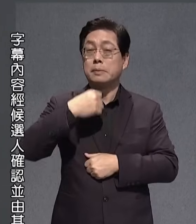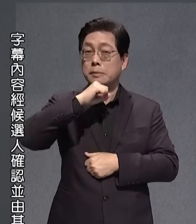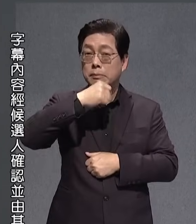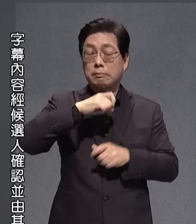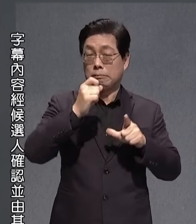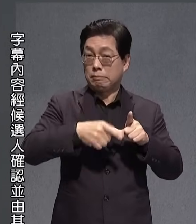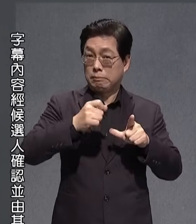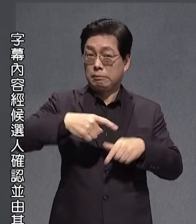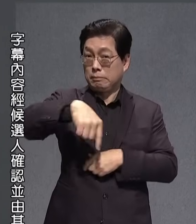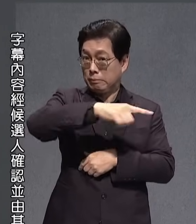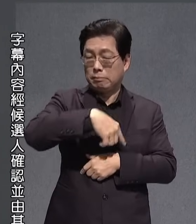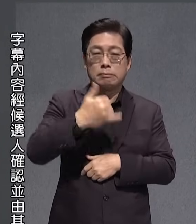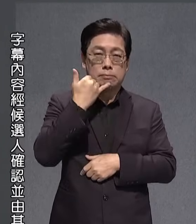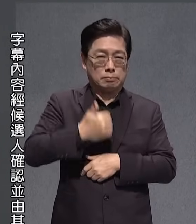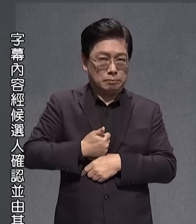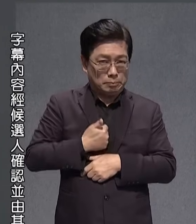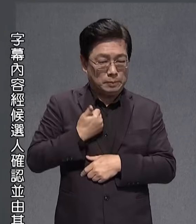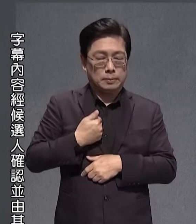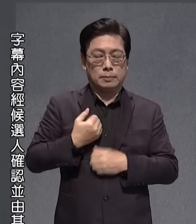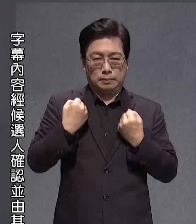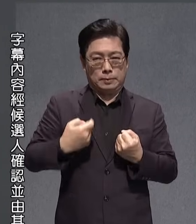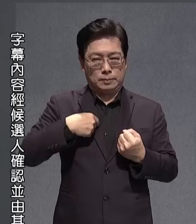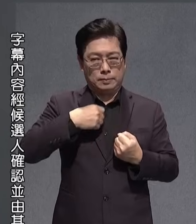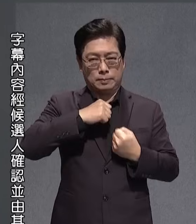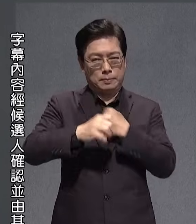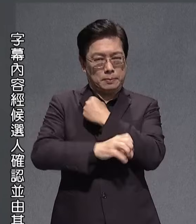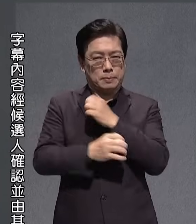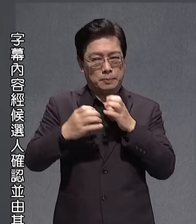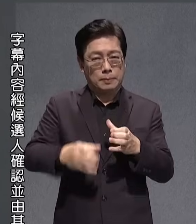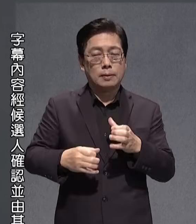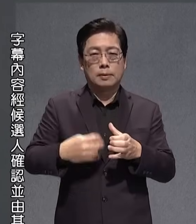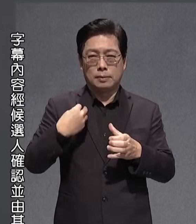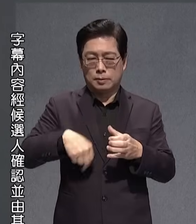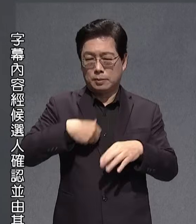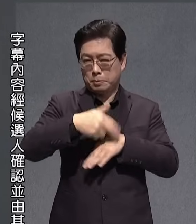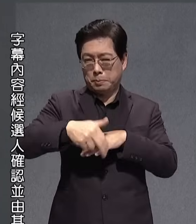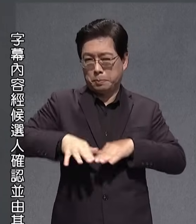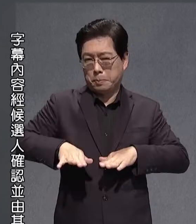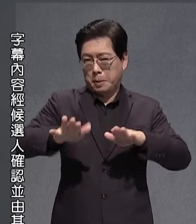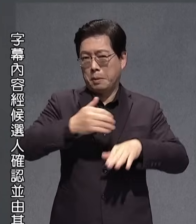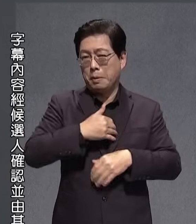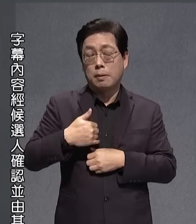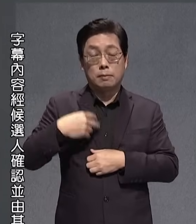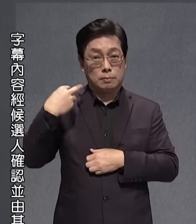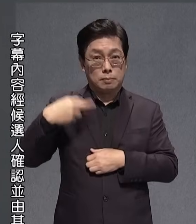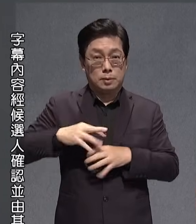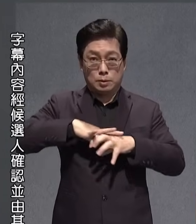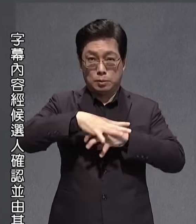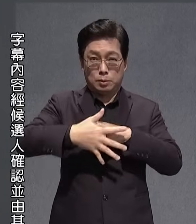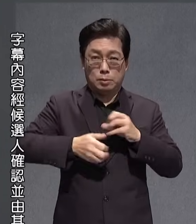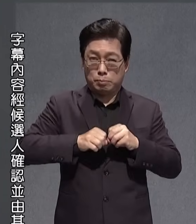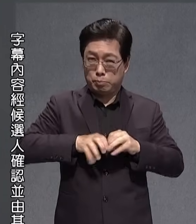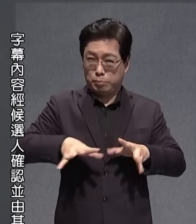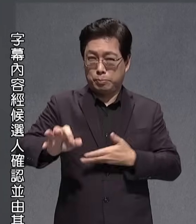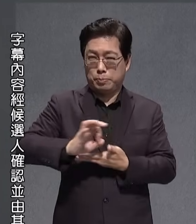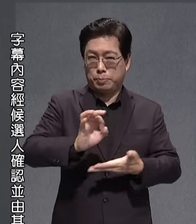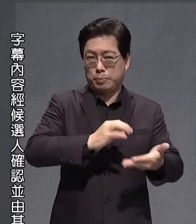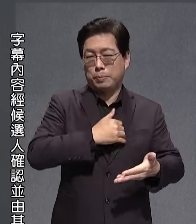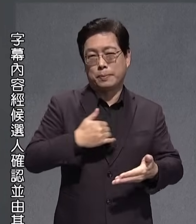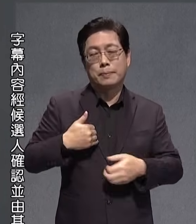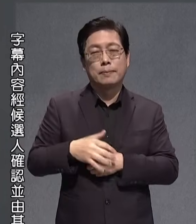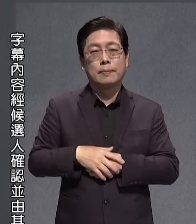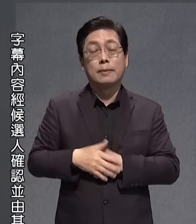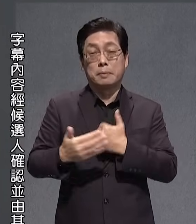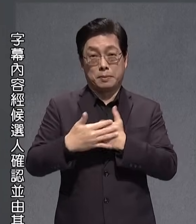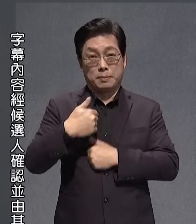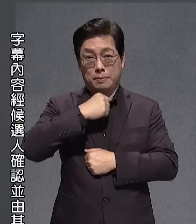企业能够真正立足台湾，能够好好发展，也能够布局全球，行销全世界，让